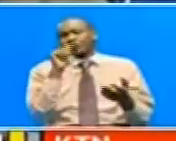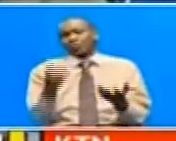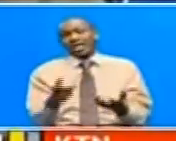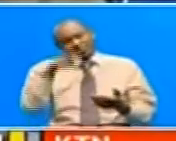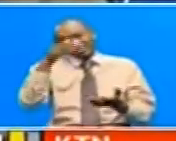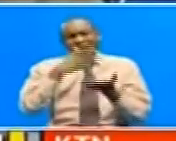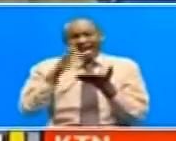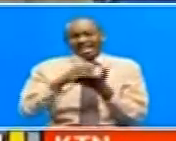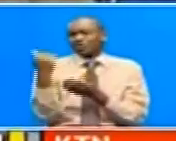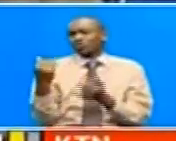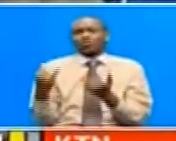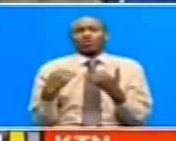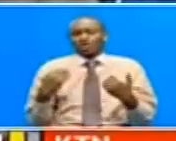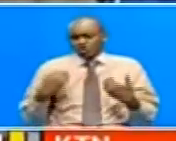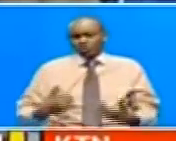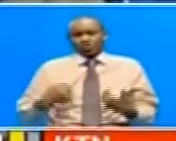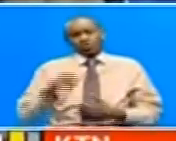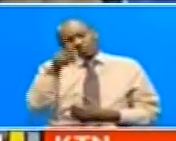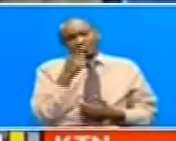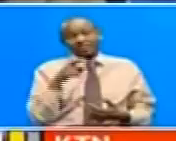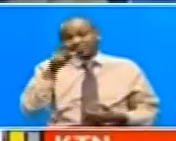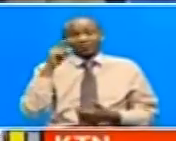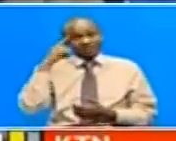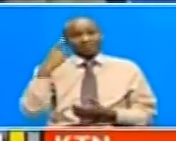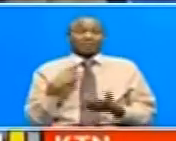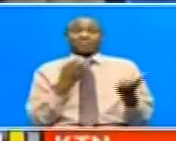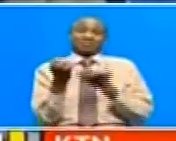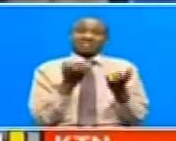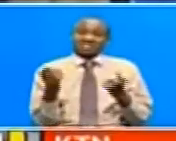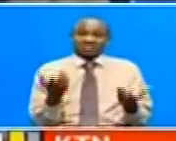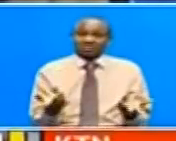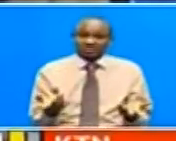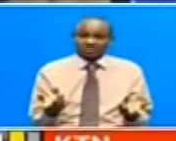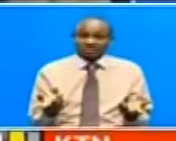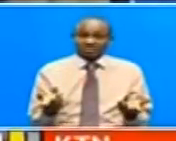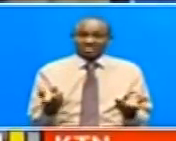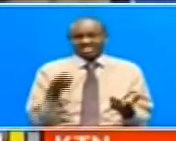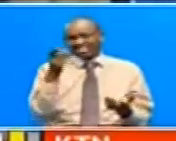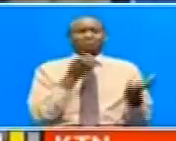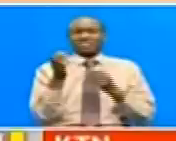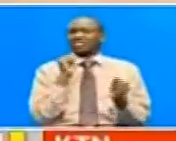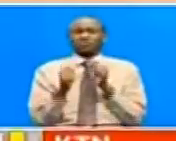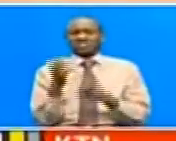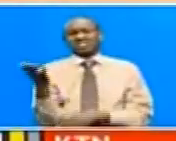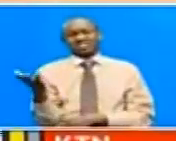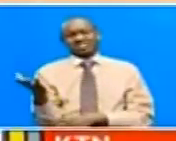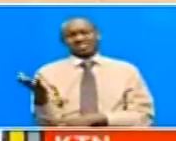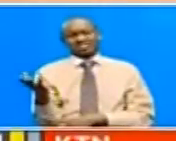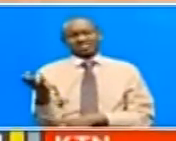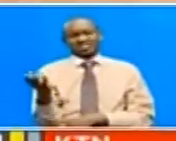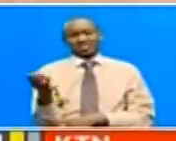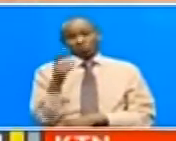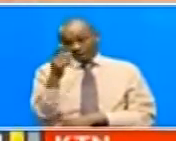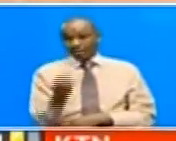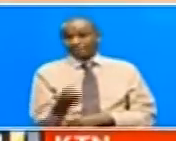na haya anajifanya ni biashara msiji wapi? Ya, hii ni biashara gani? Kilipuzi